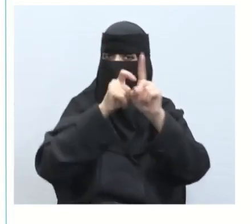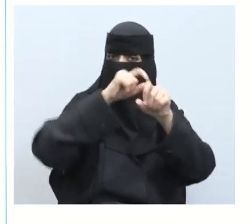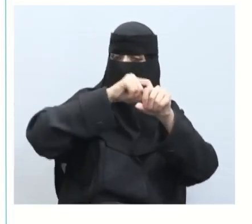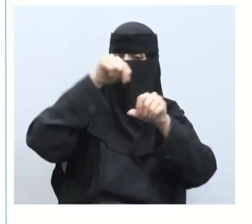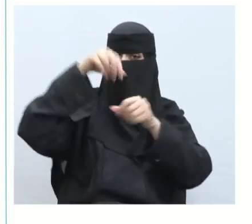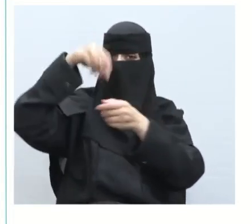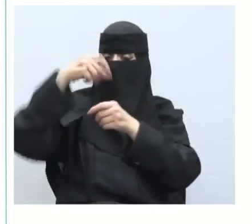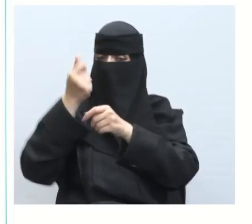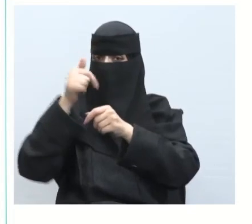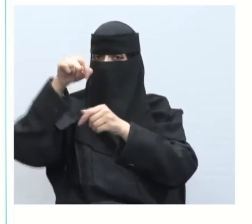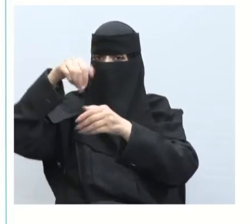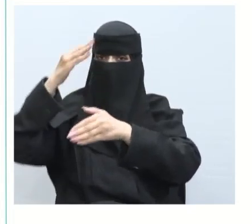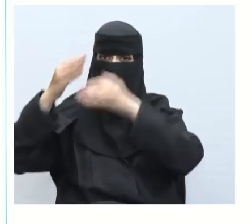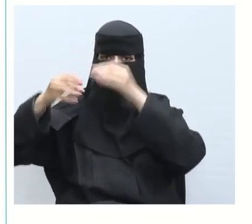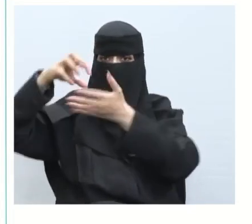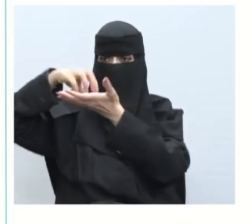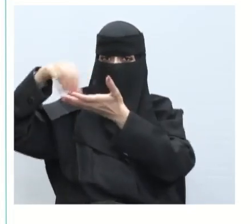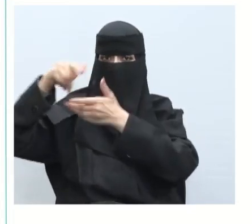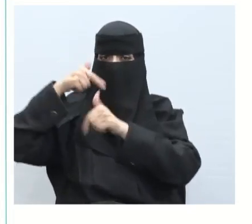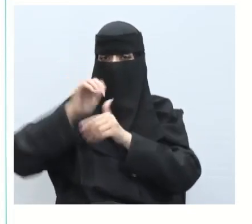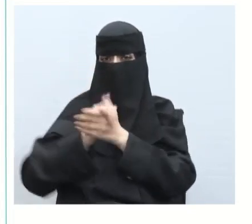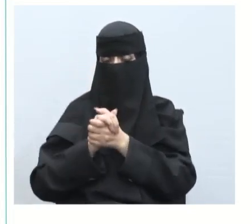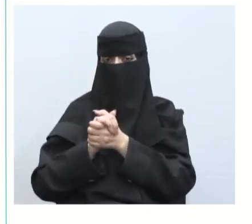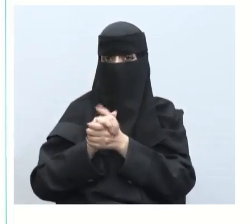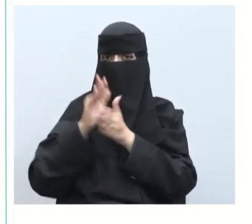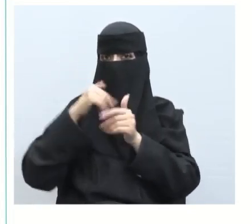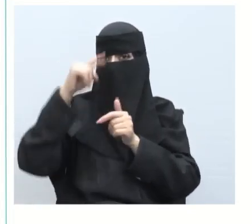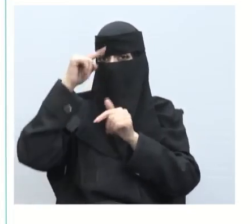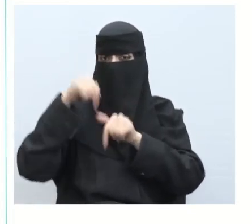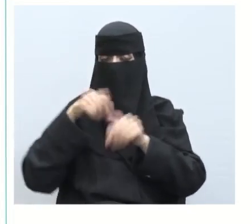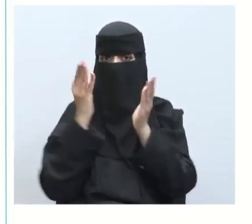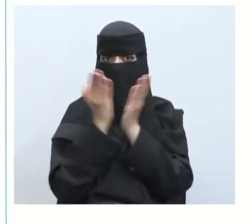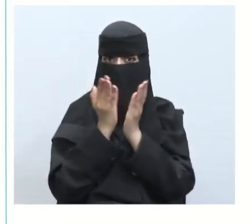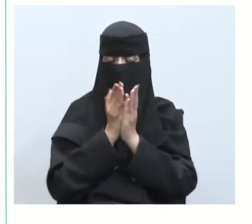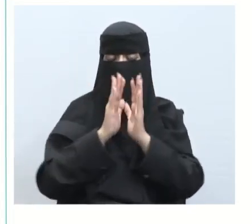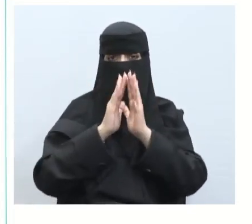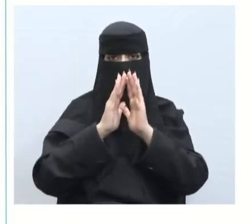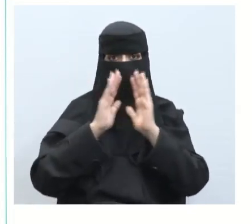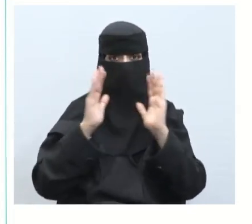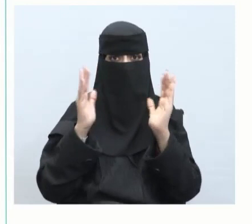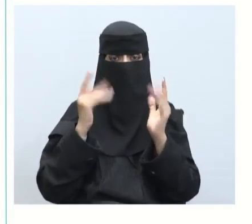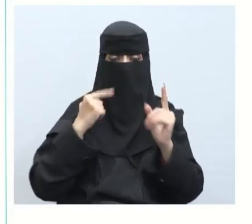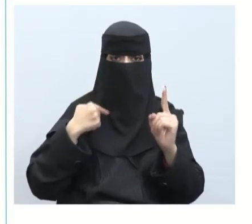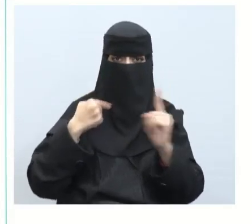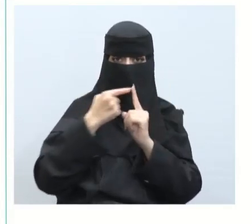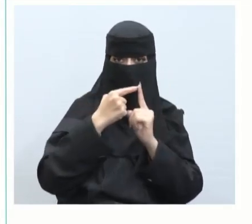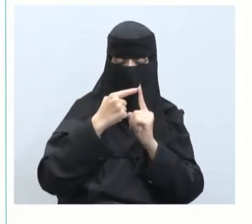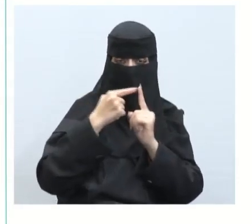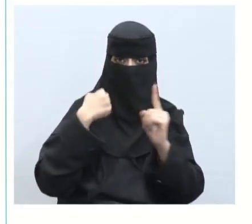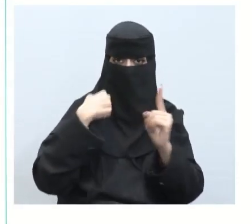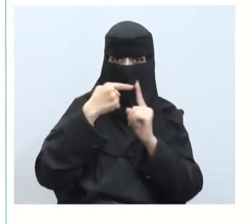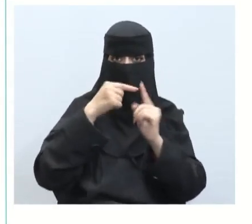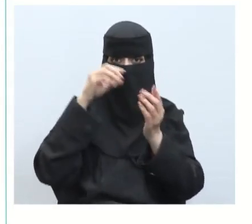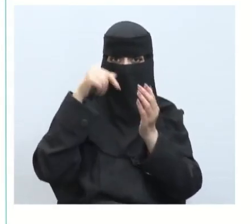دات اجهزه فمثلا تهدف مدرسه كبرى لدينا مدرسه هذه المدرسه تهدف الى